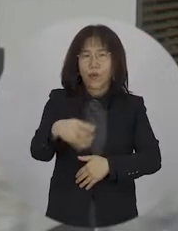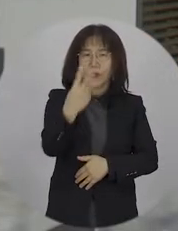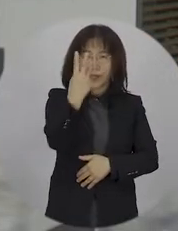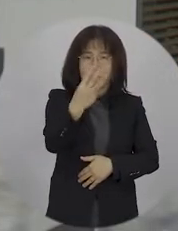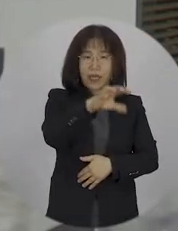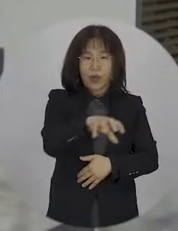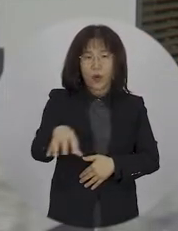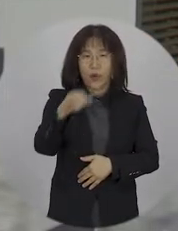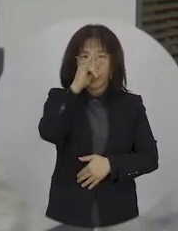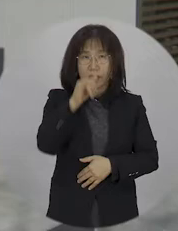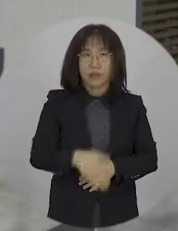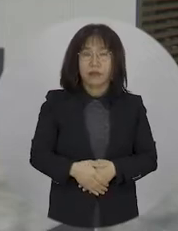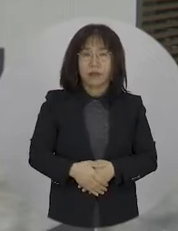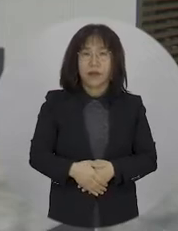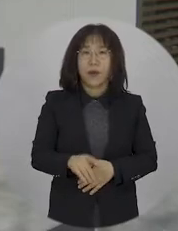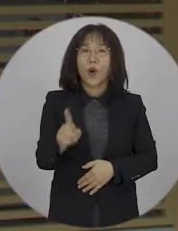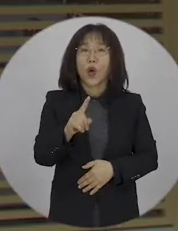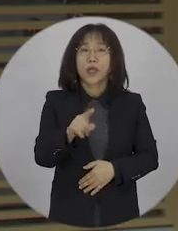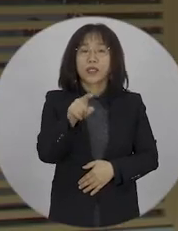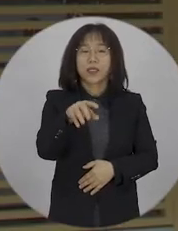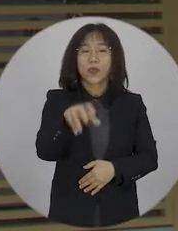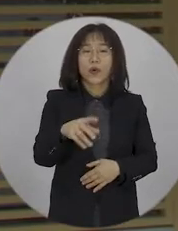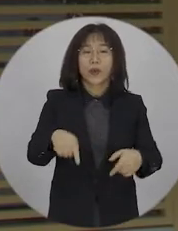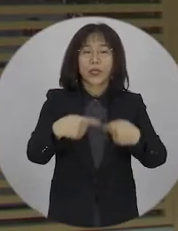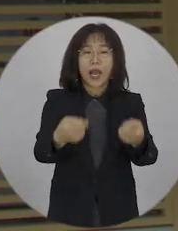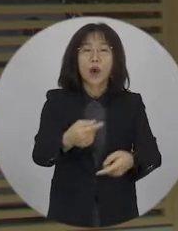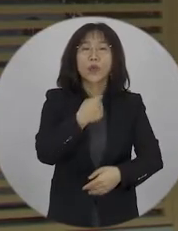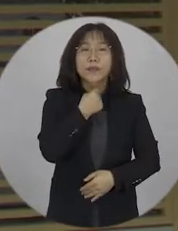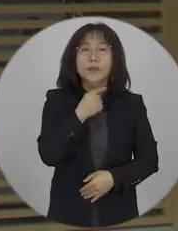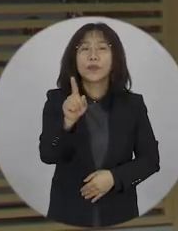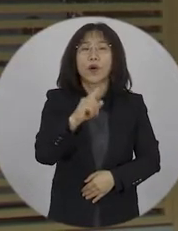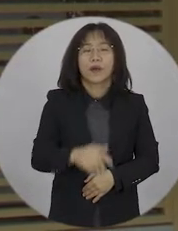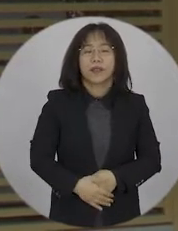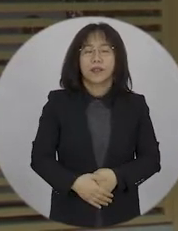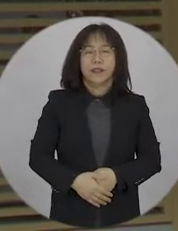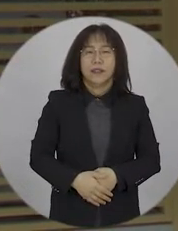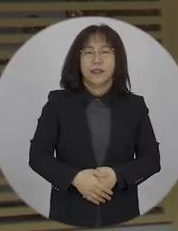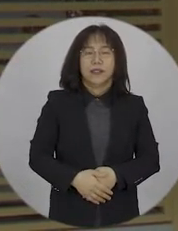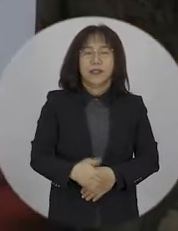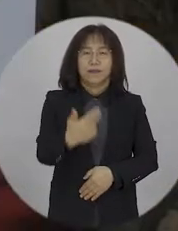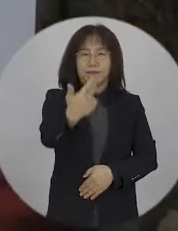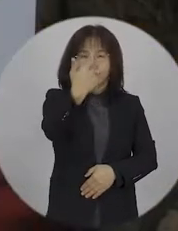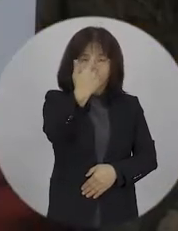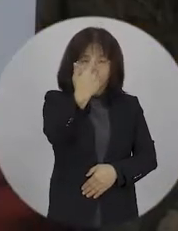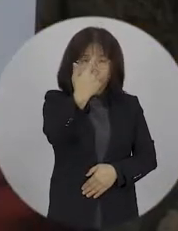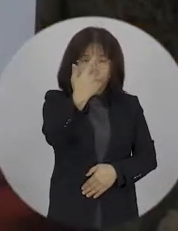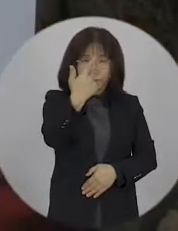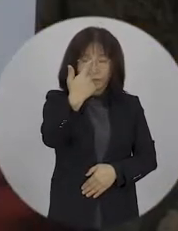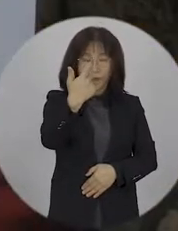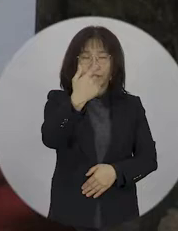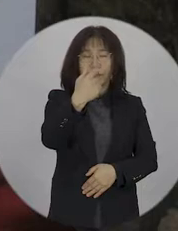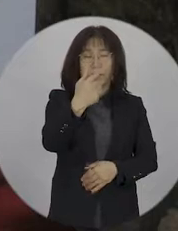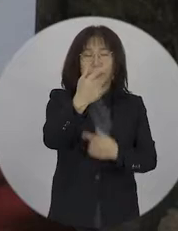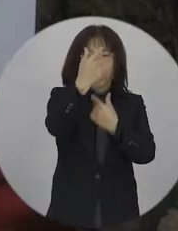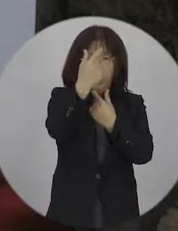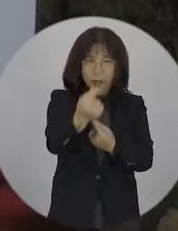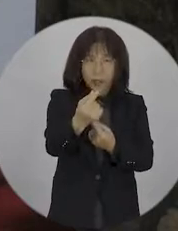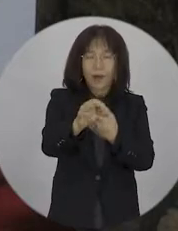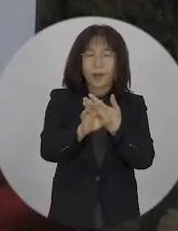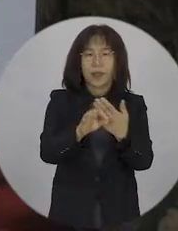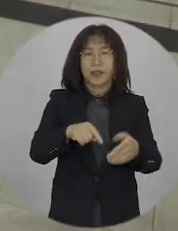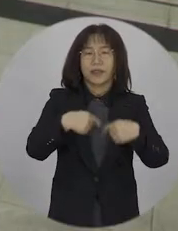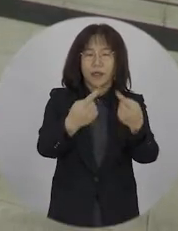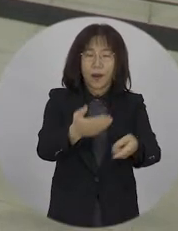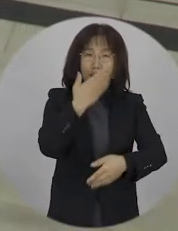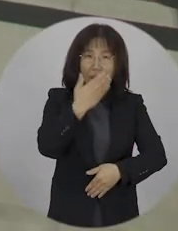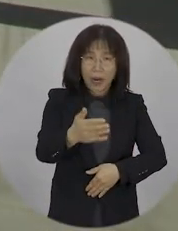스마트 쉼터를 이용하려면 열화상 카메라 앞에 서서 체온을 측정하고 정상 체온이면 자동으로 출입문이 열립니다.